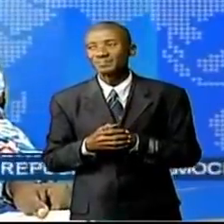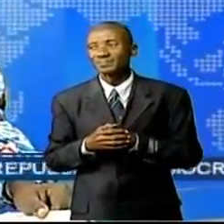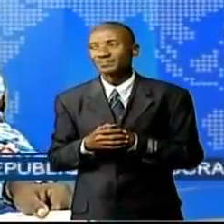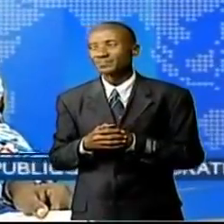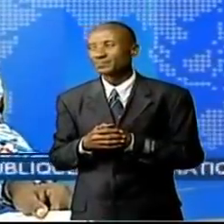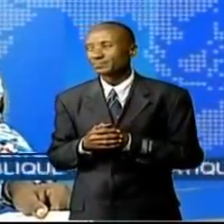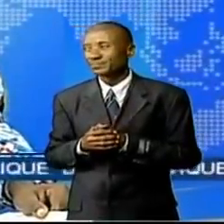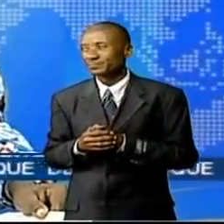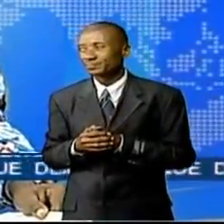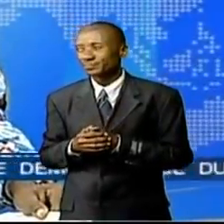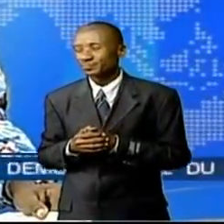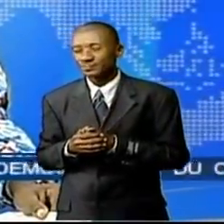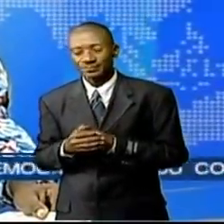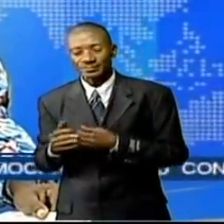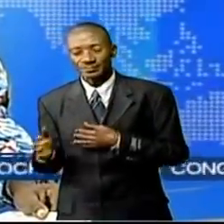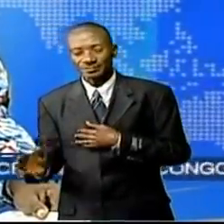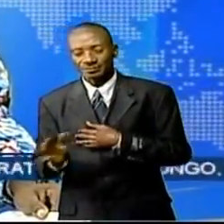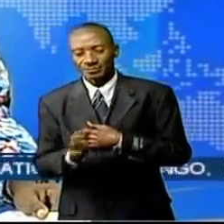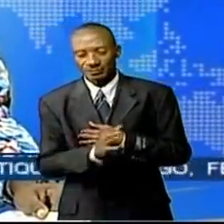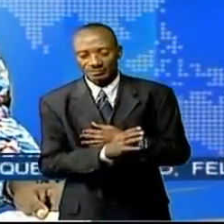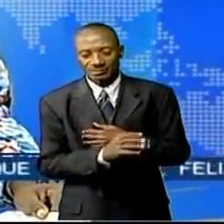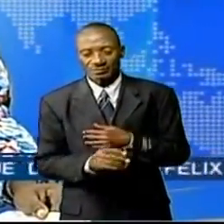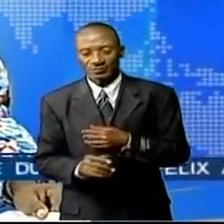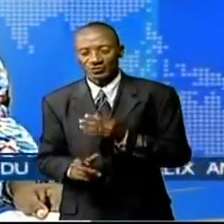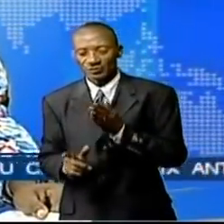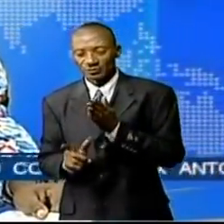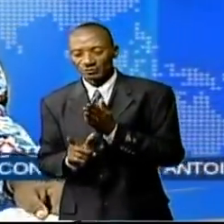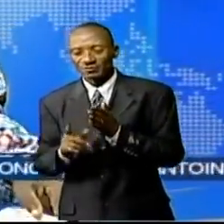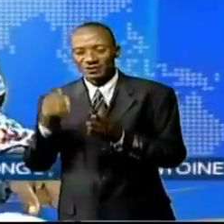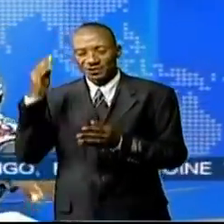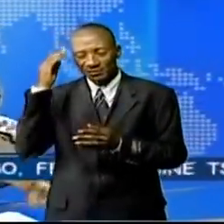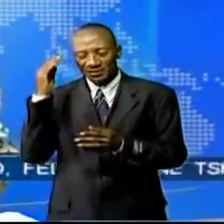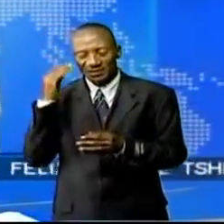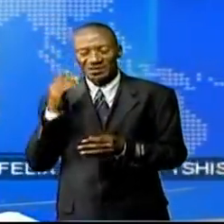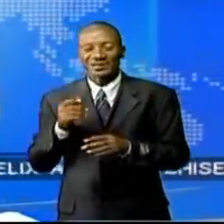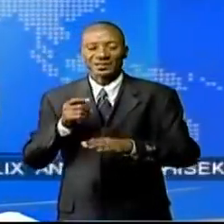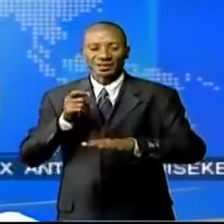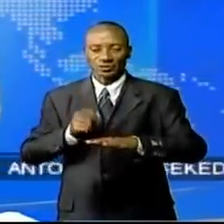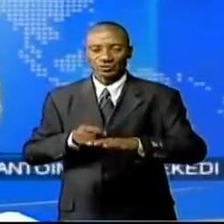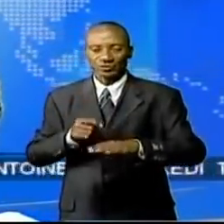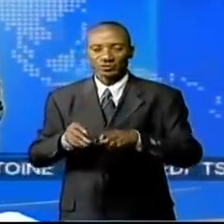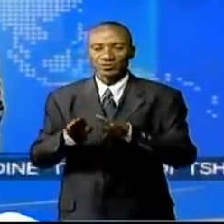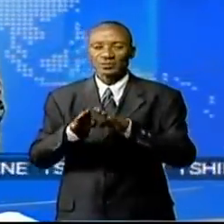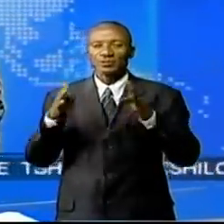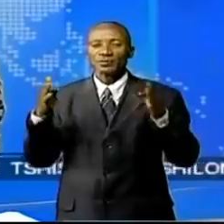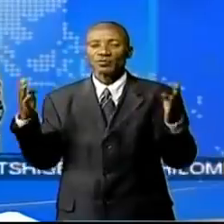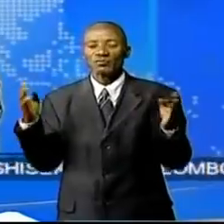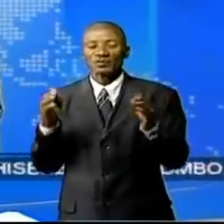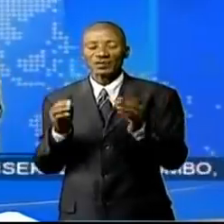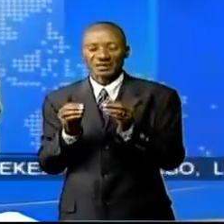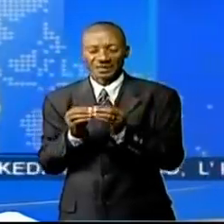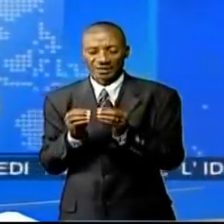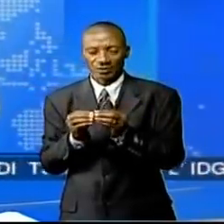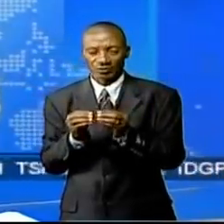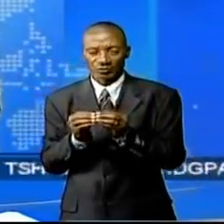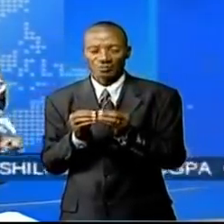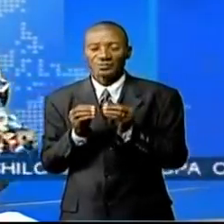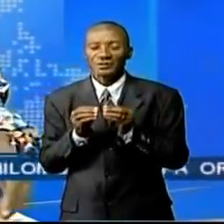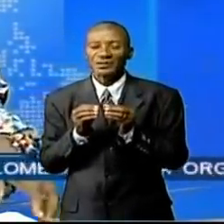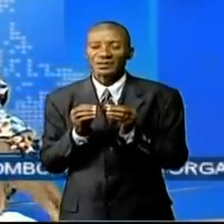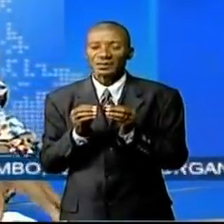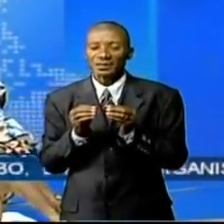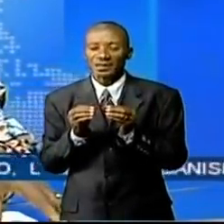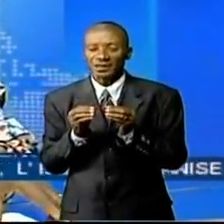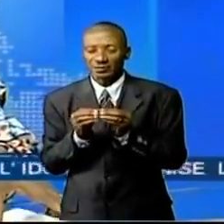Également dans l'actualité, le vice-ministre de la Justice a ouvert un séminaire sur les poursuites judiciaires et les interpellations. De quoi